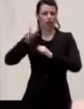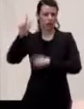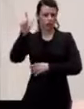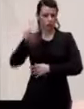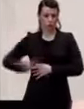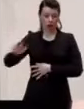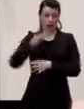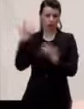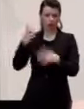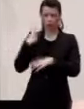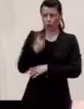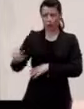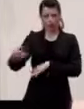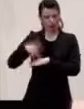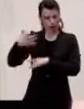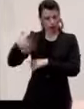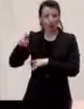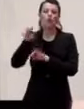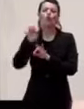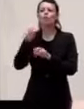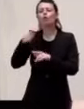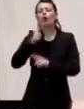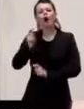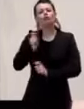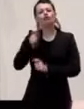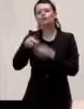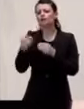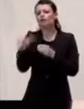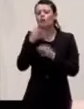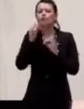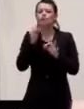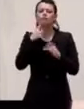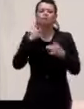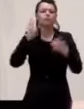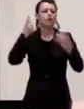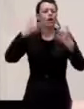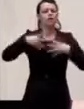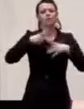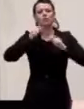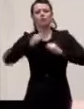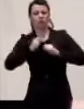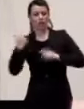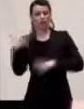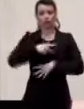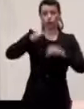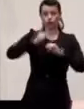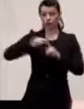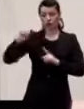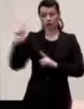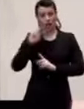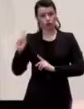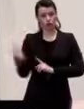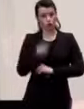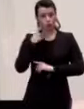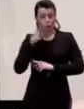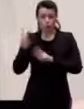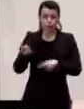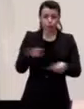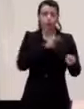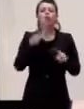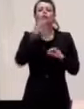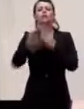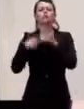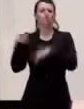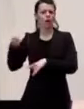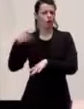i controlli su tutte le attività sul sistema sanitario e sociosanitario, quindi con una grossa competenza,